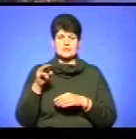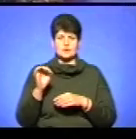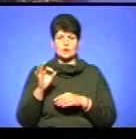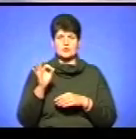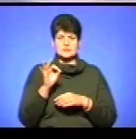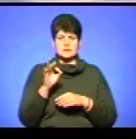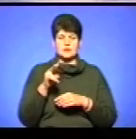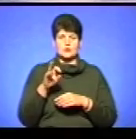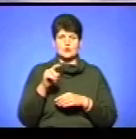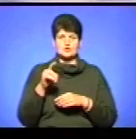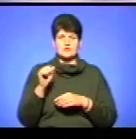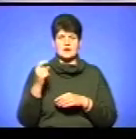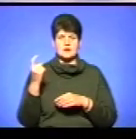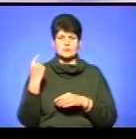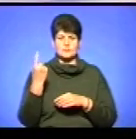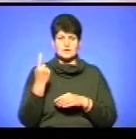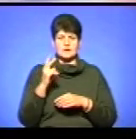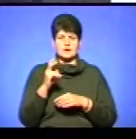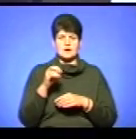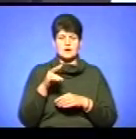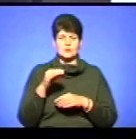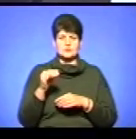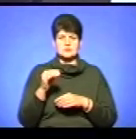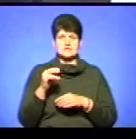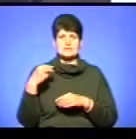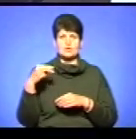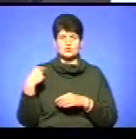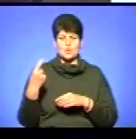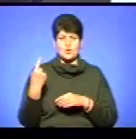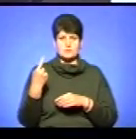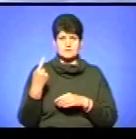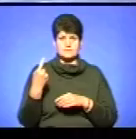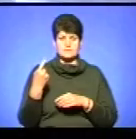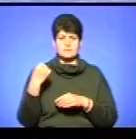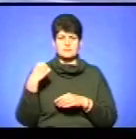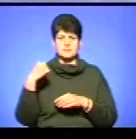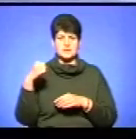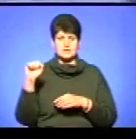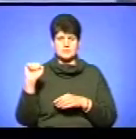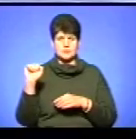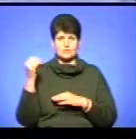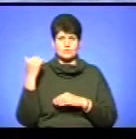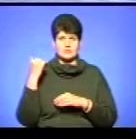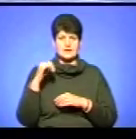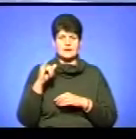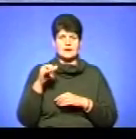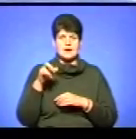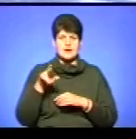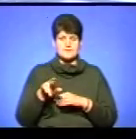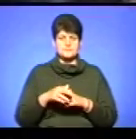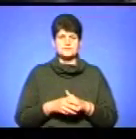з Лозової Харківської області та Калюжний Ілля з Токмака Запорізької області. Переміг у попередній сутичці Ілля